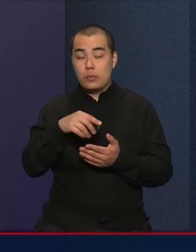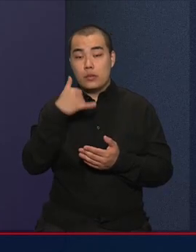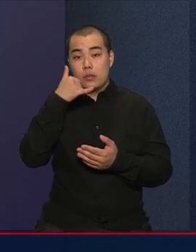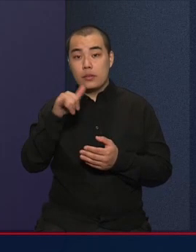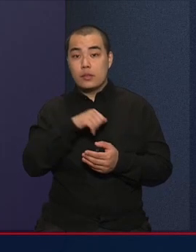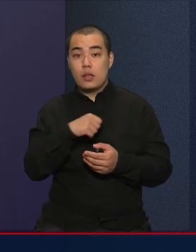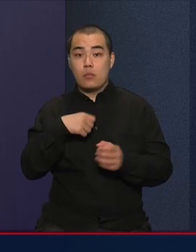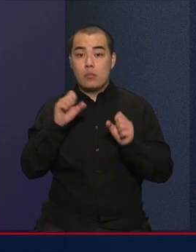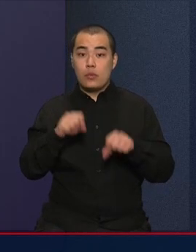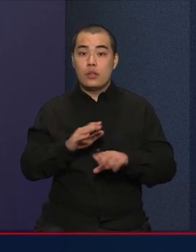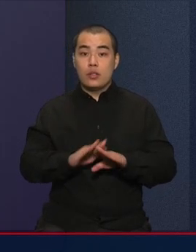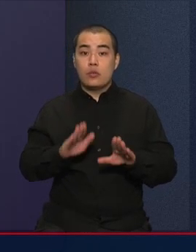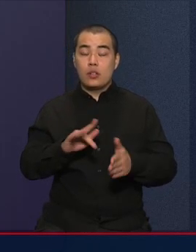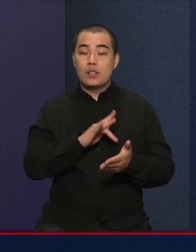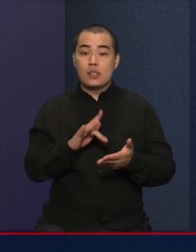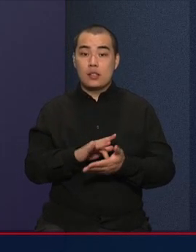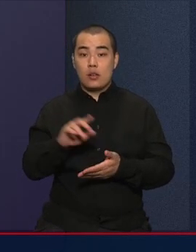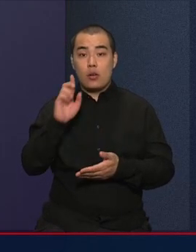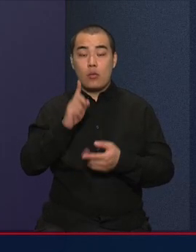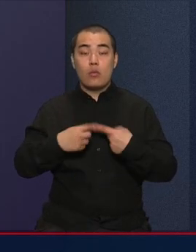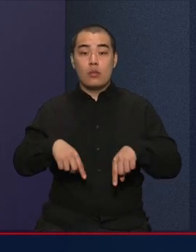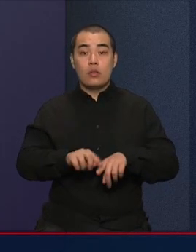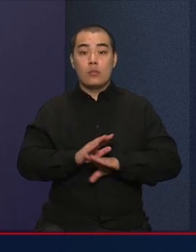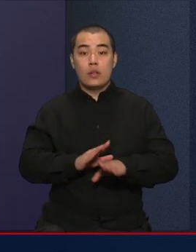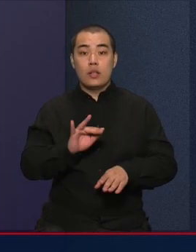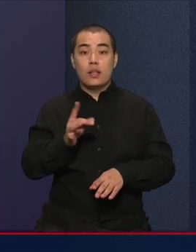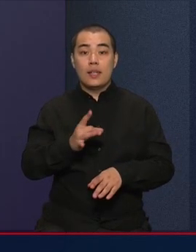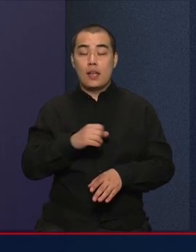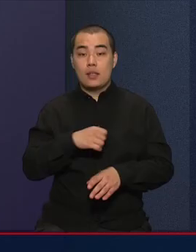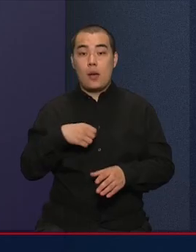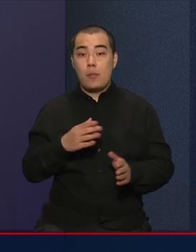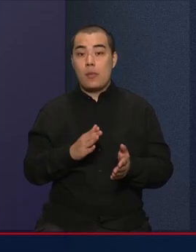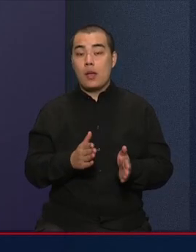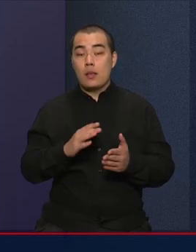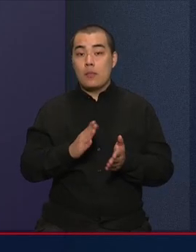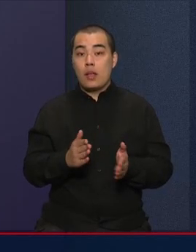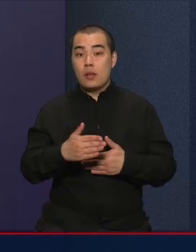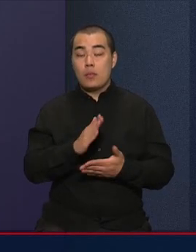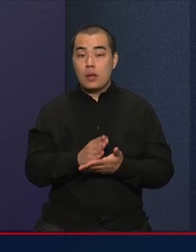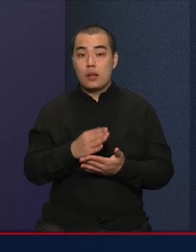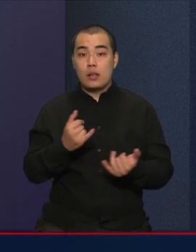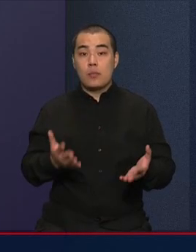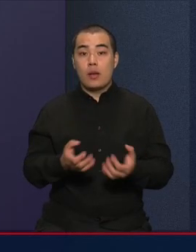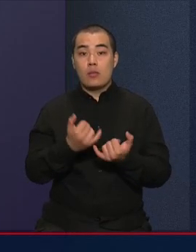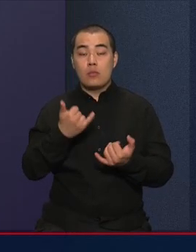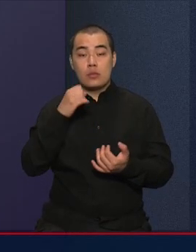Звонить теперь можно не только в центральный государственный орган, но и его региональные подразделения. По данным спасателей, на нее